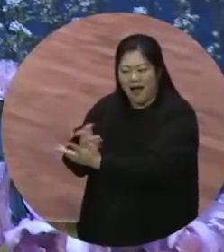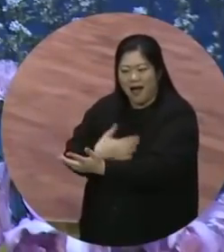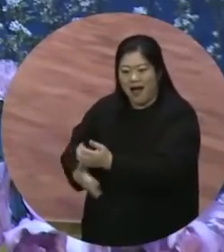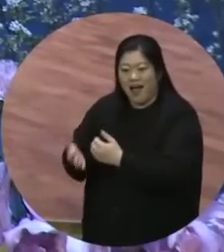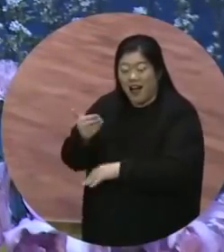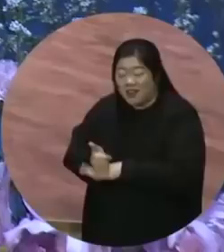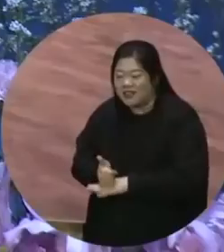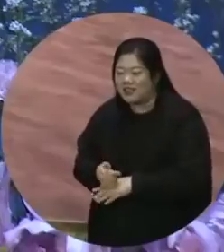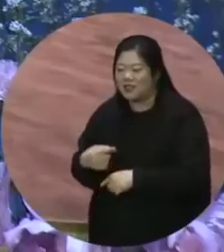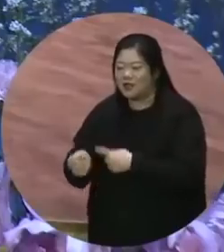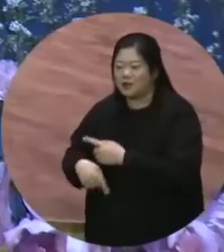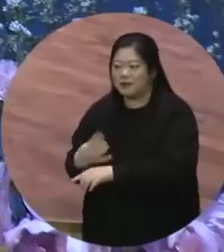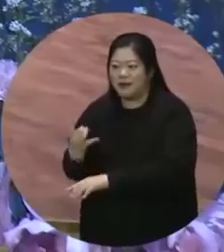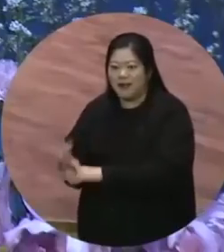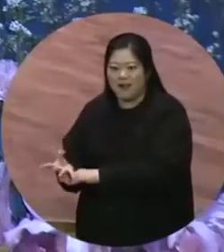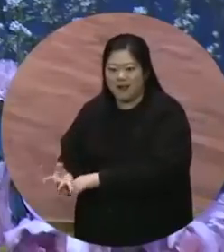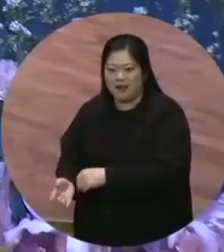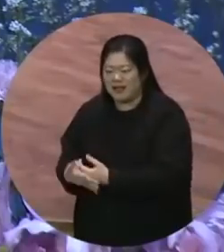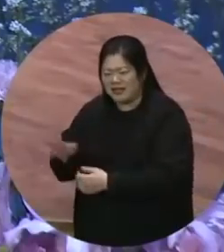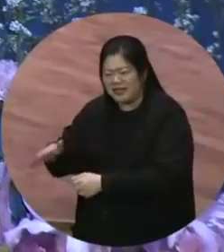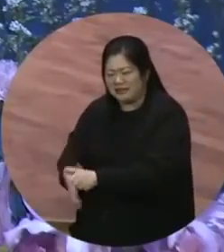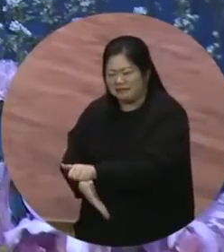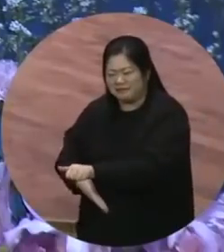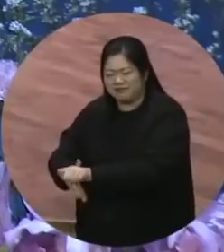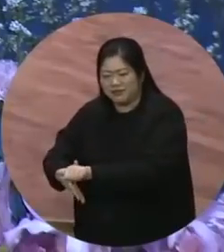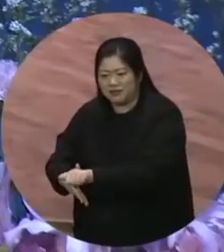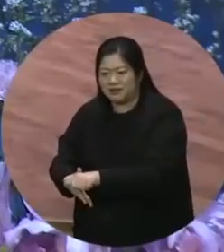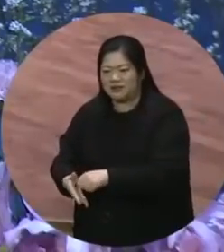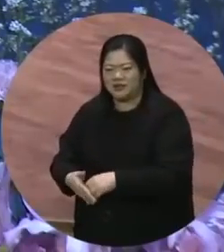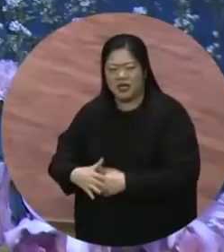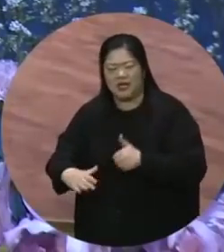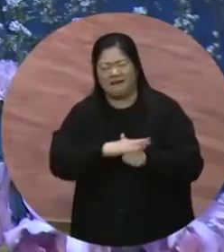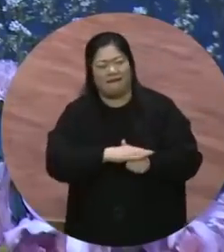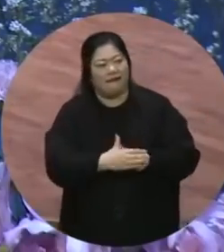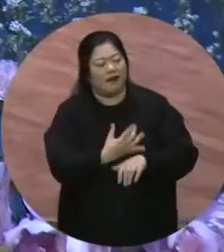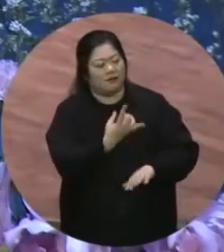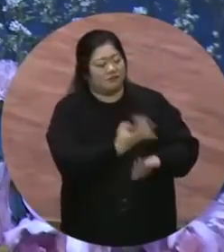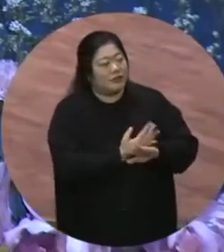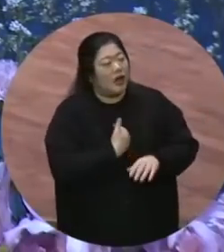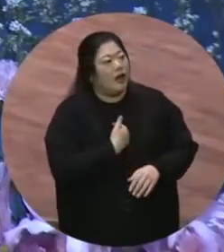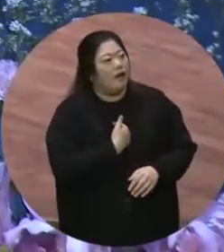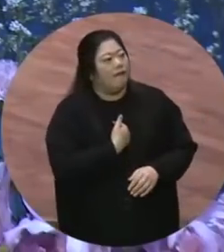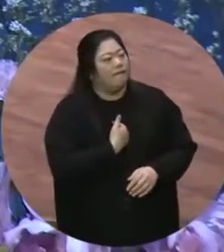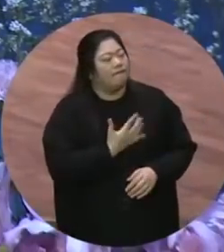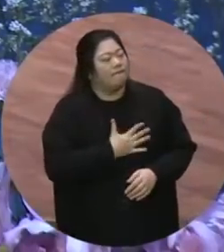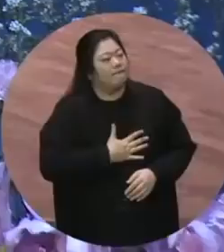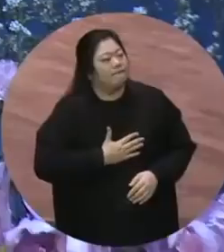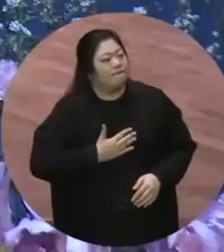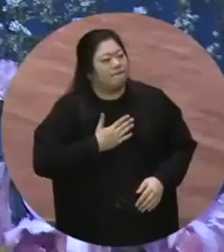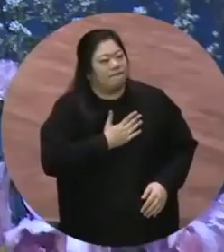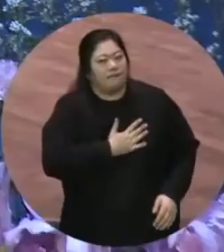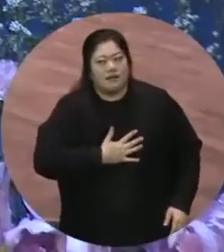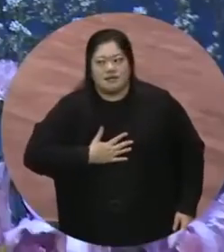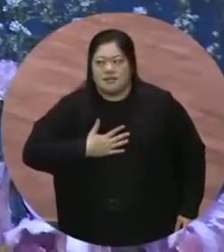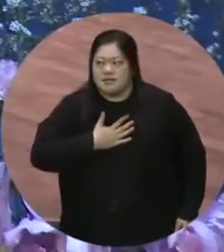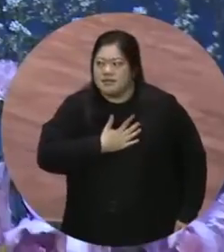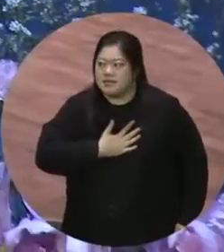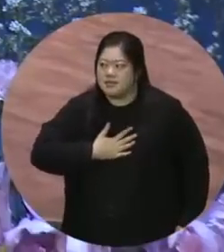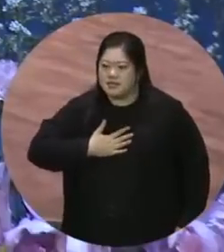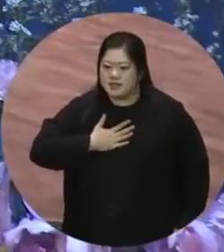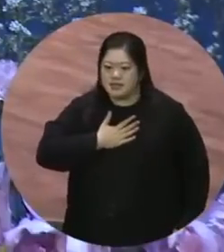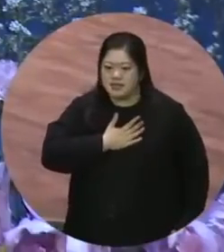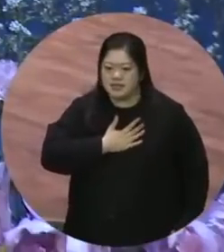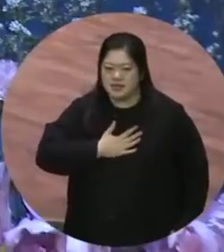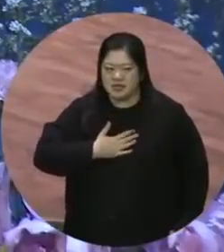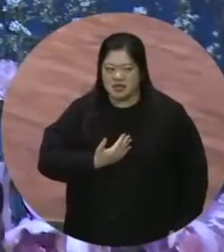자기 주장하고 자기 꼬집 피우고 자기 의견 포기 안 하고 자존심 세우고 끝까지 싸우고 끝장을 보자고.